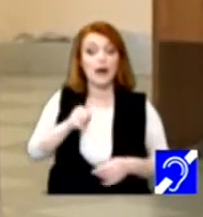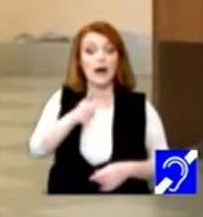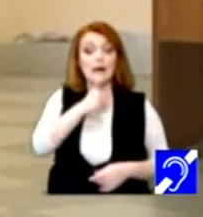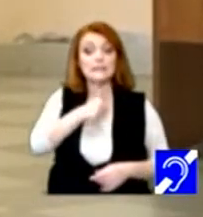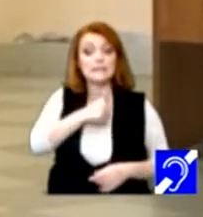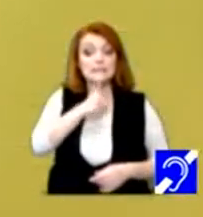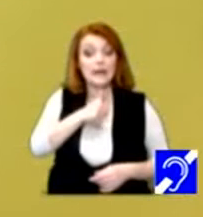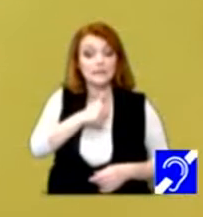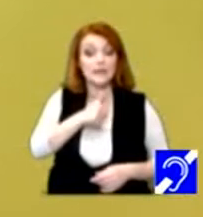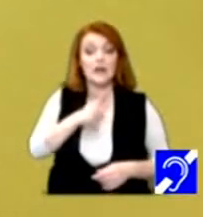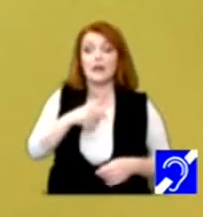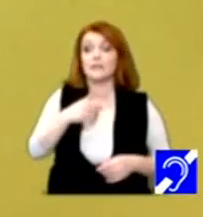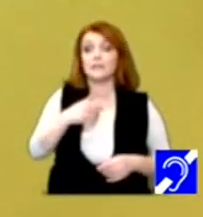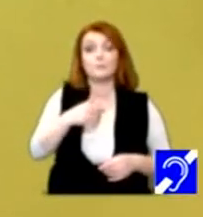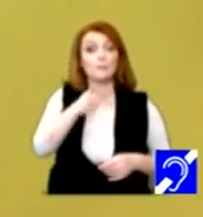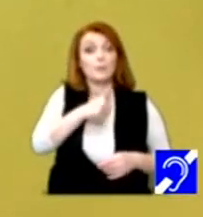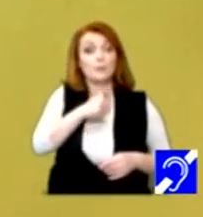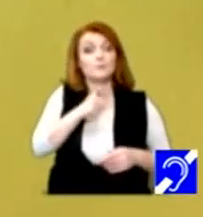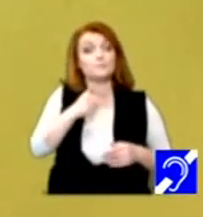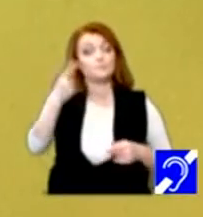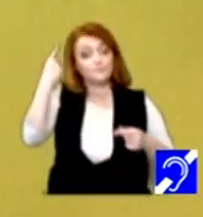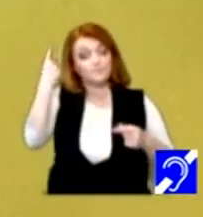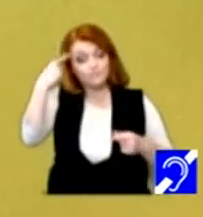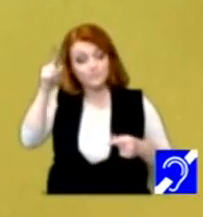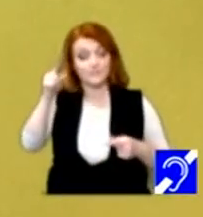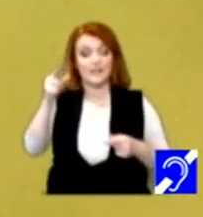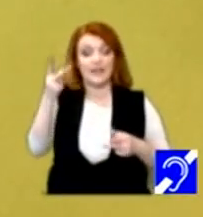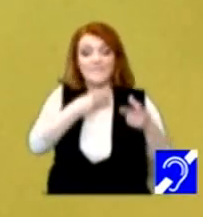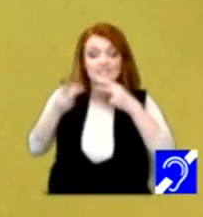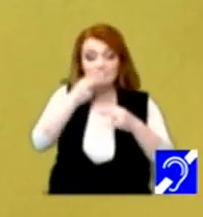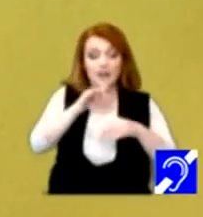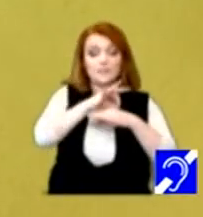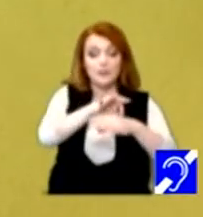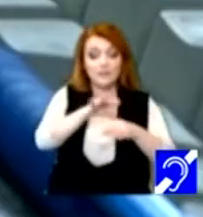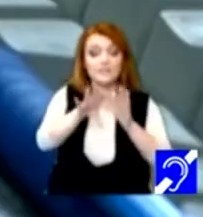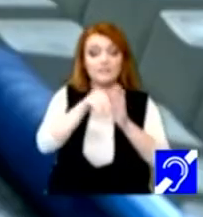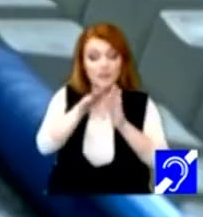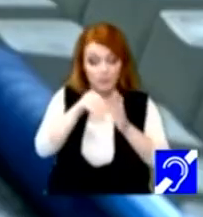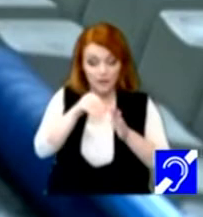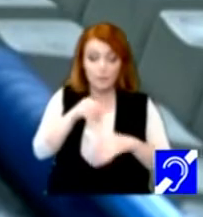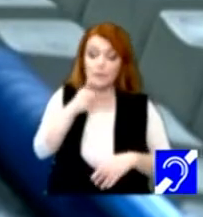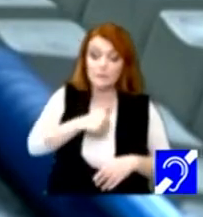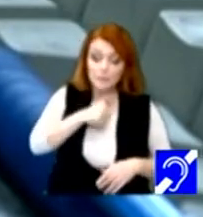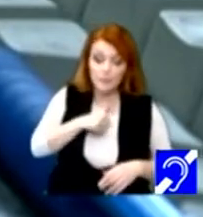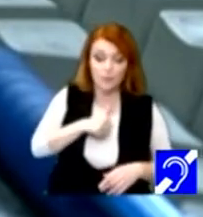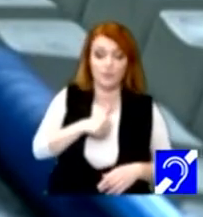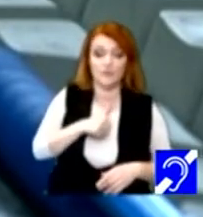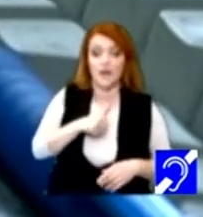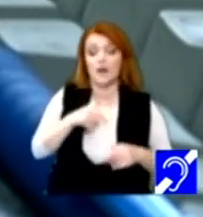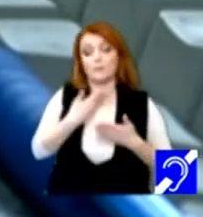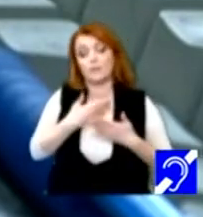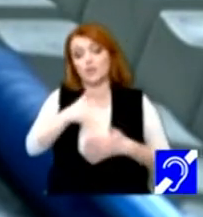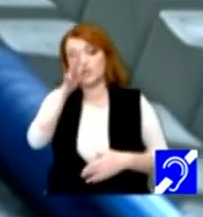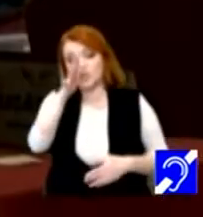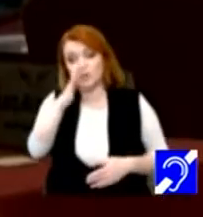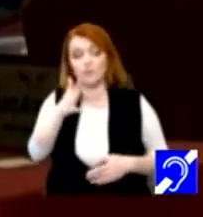alegeri simulate. Asta pot fi alegeri simulate, de exemplu, în, nu știu, în Chișinău sau